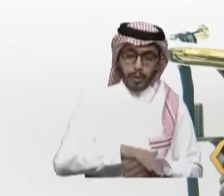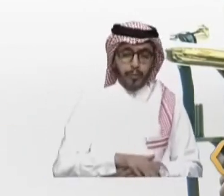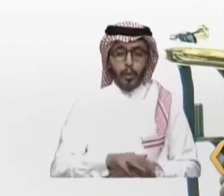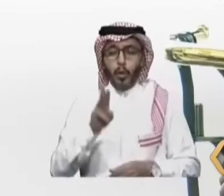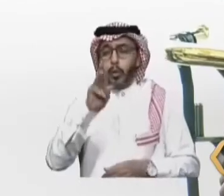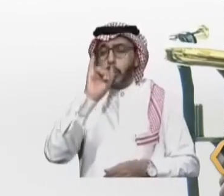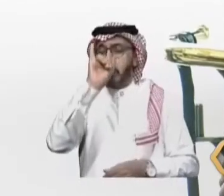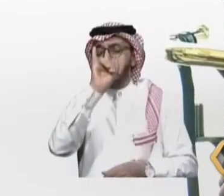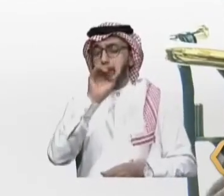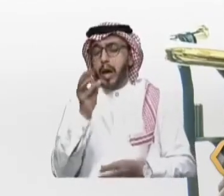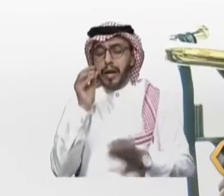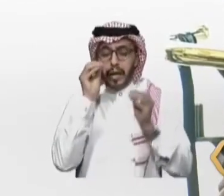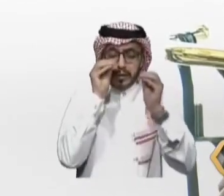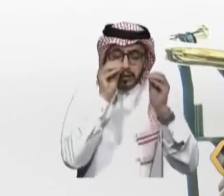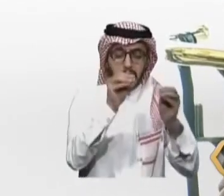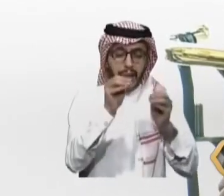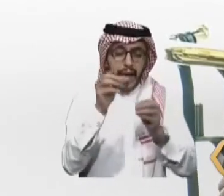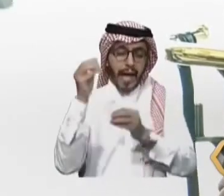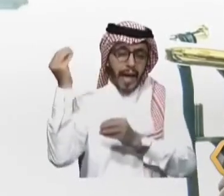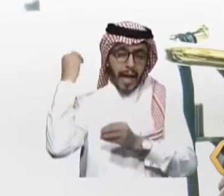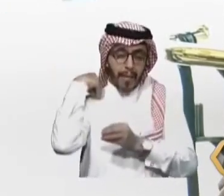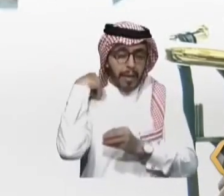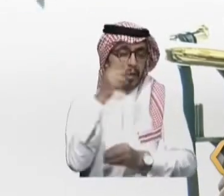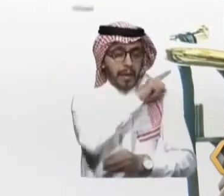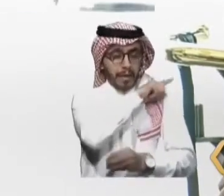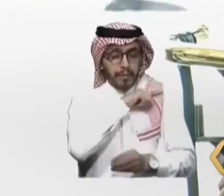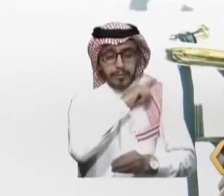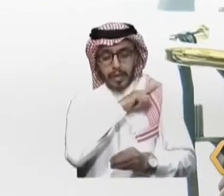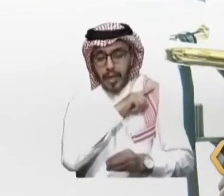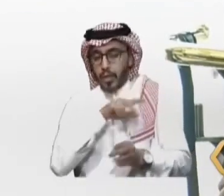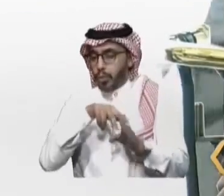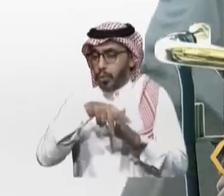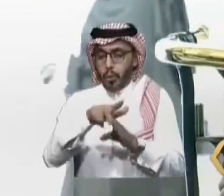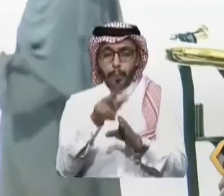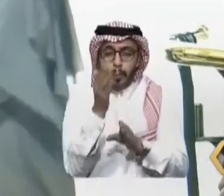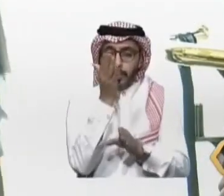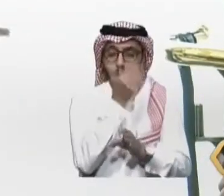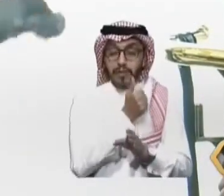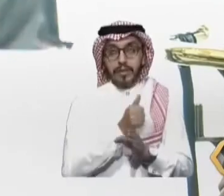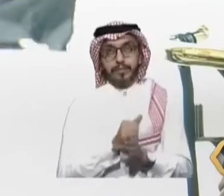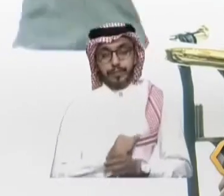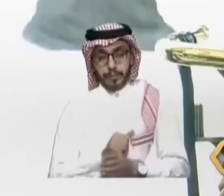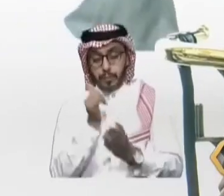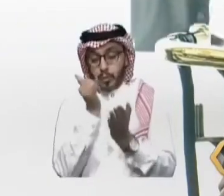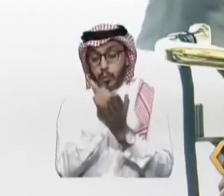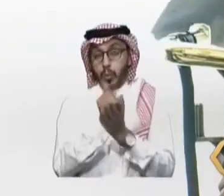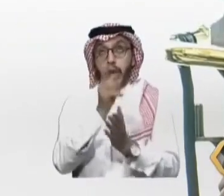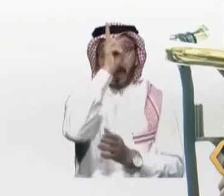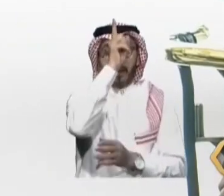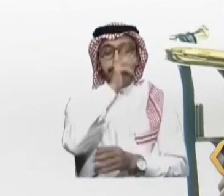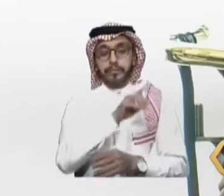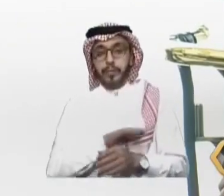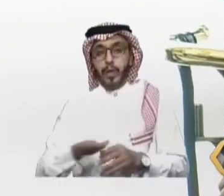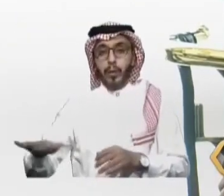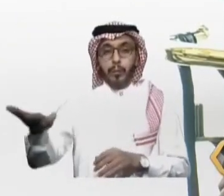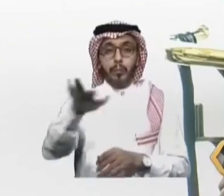ثم توفى كل نفس ما كسبت وهم لا يظلمون. أيها